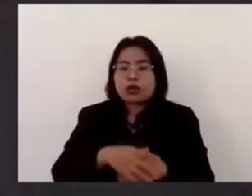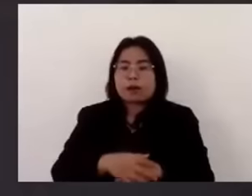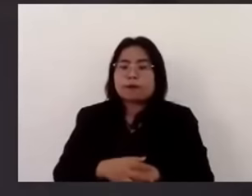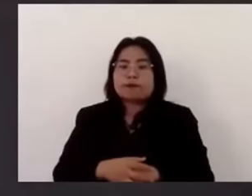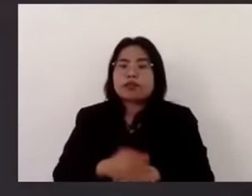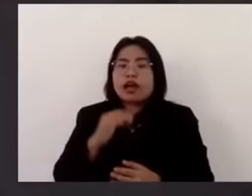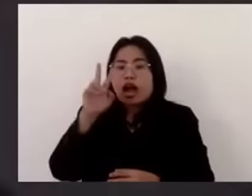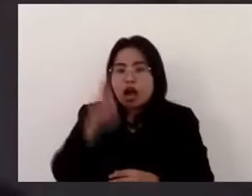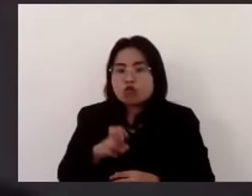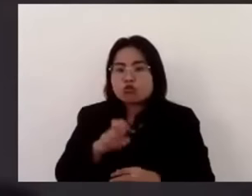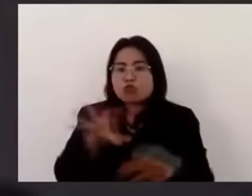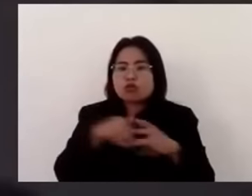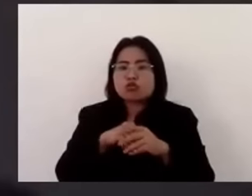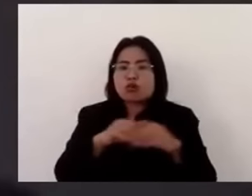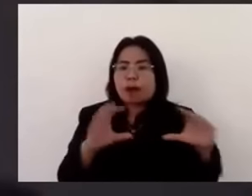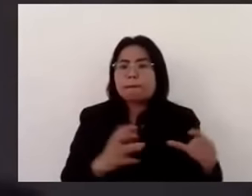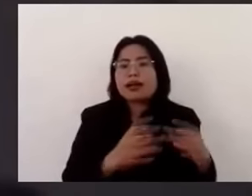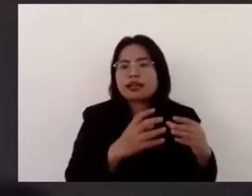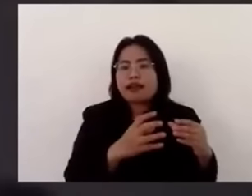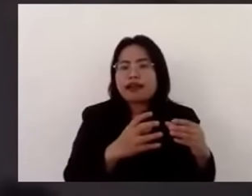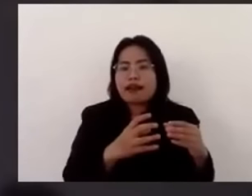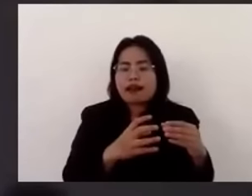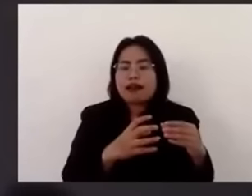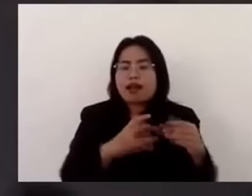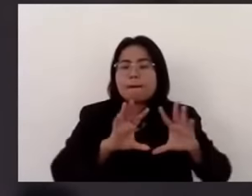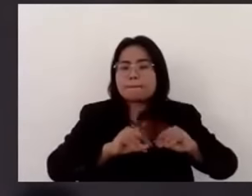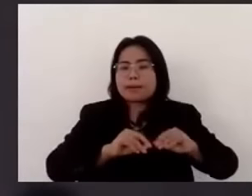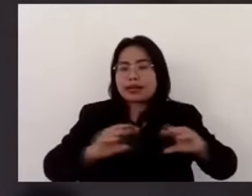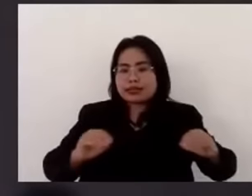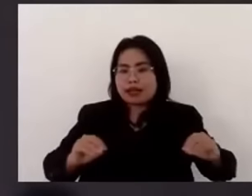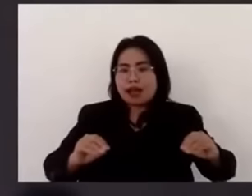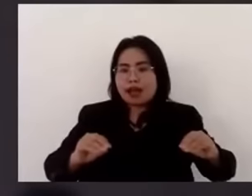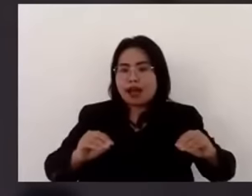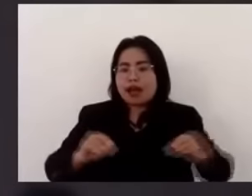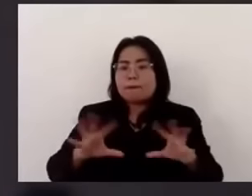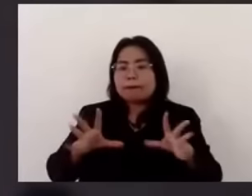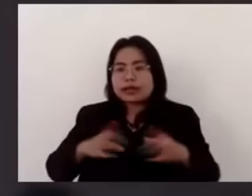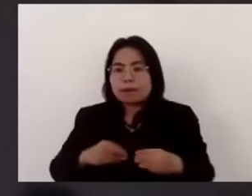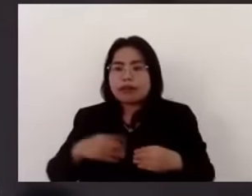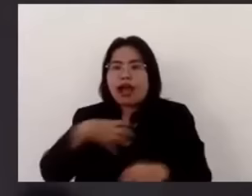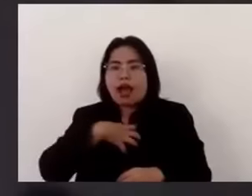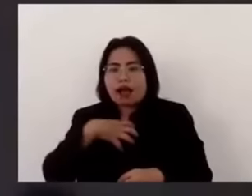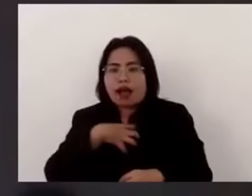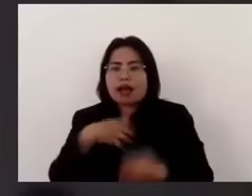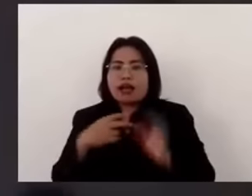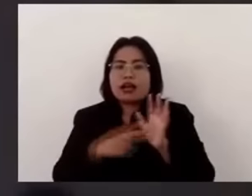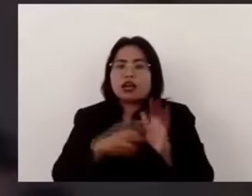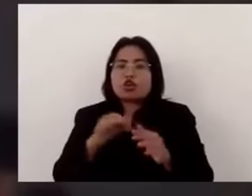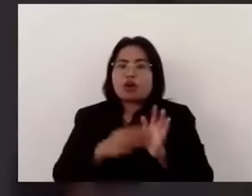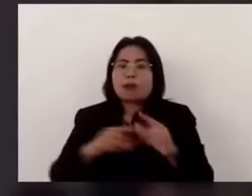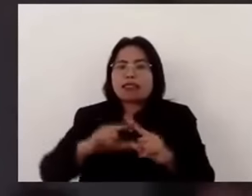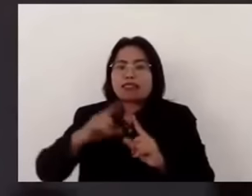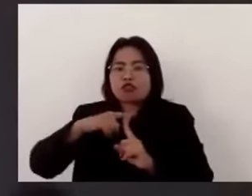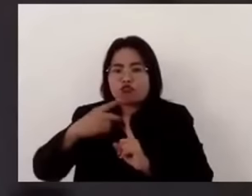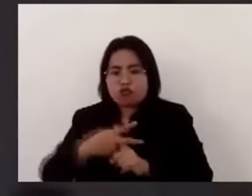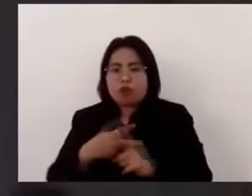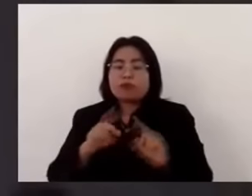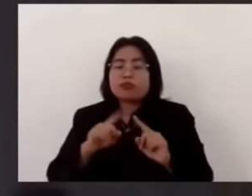harus masuk menjadi bagian dari pekerja yang mendapatkan hak-hak normatifnya